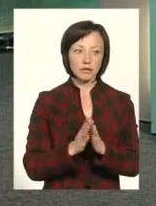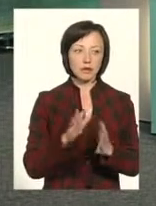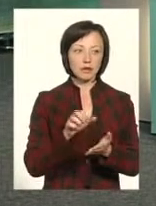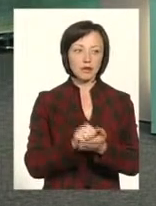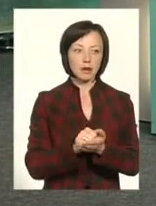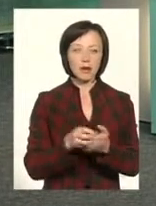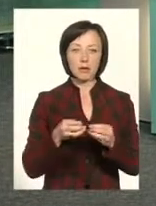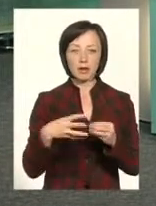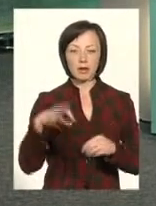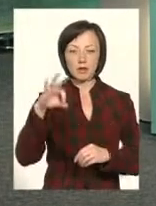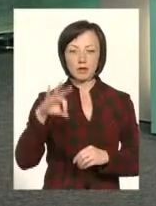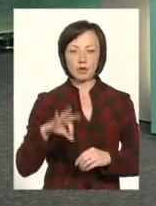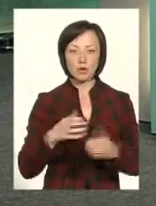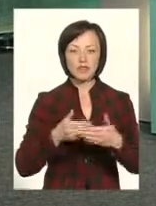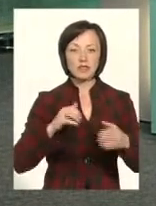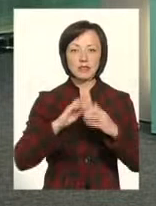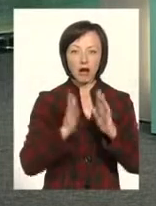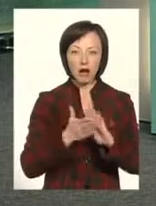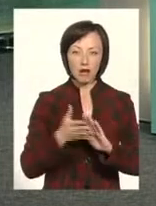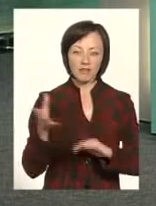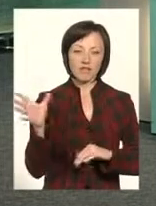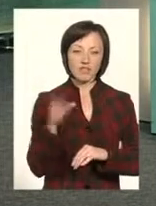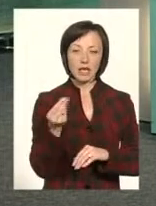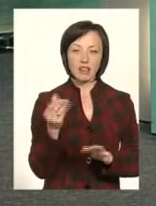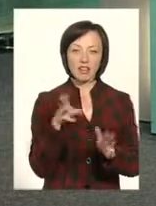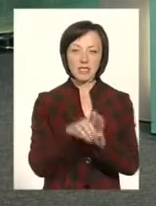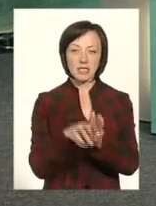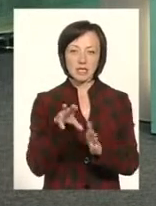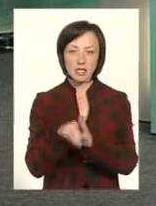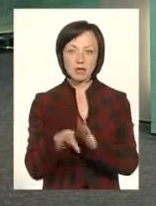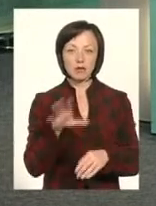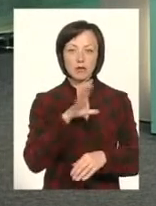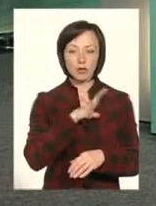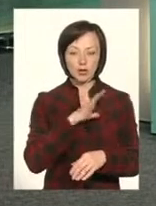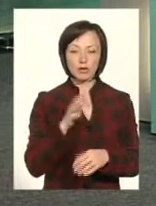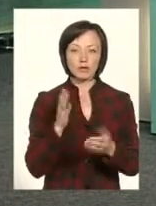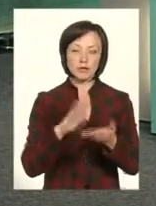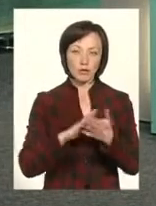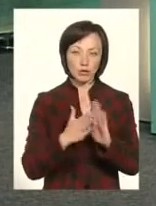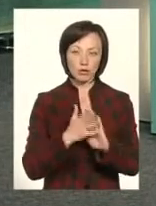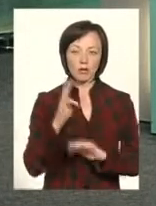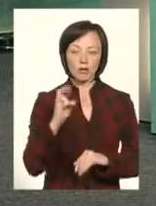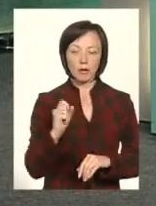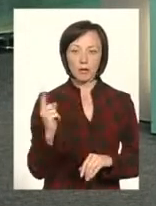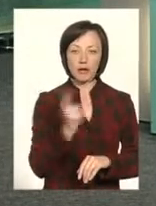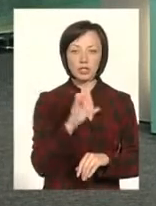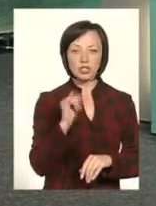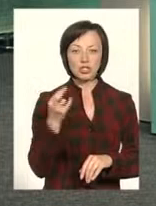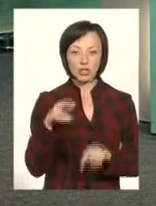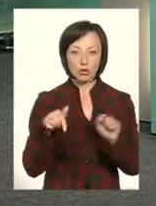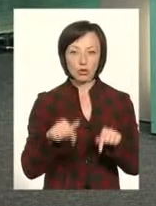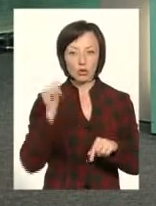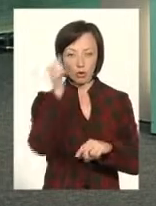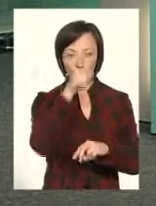займає 15% від загального обсягу інвестицій, які були вложені станом на 1 січня поточного